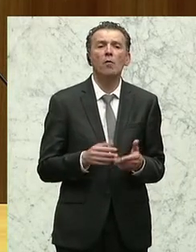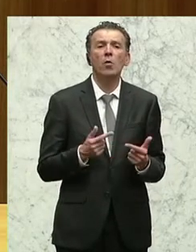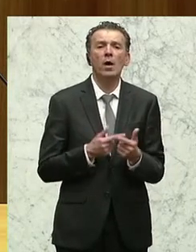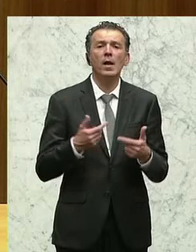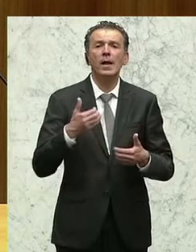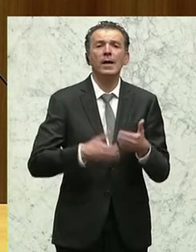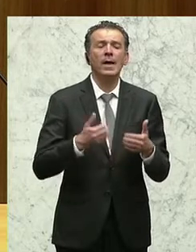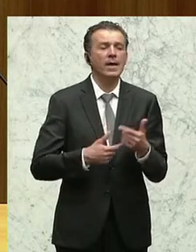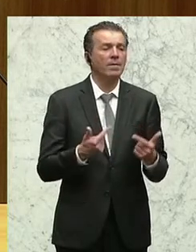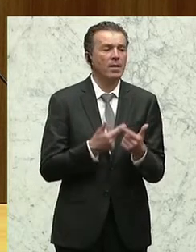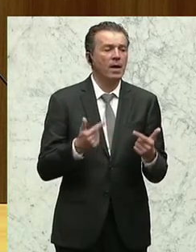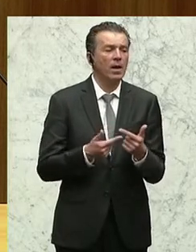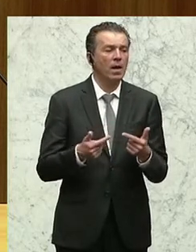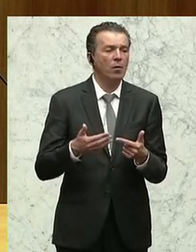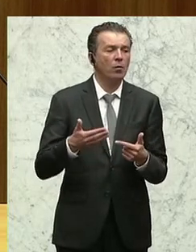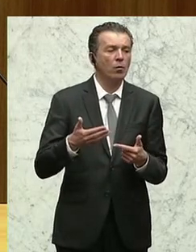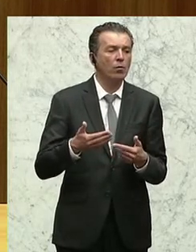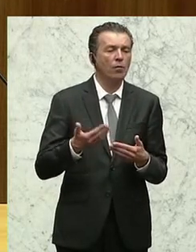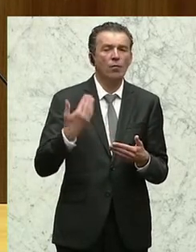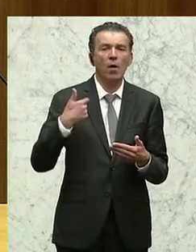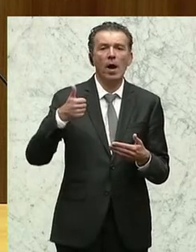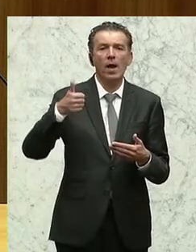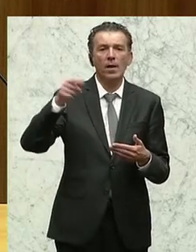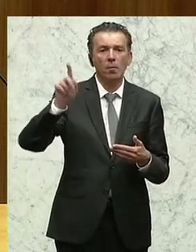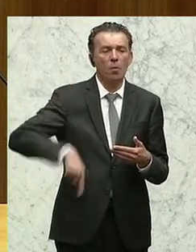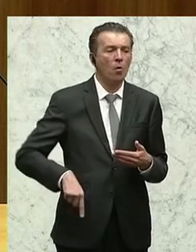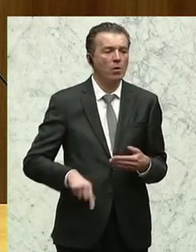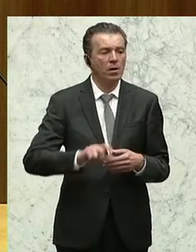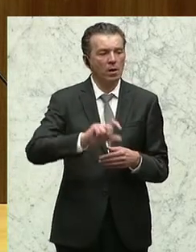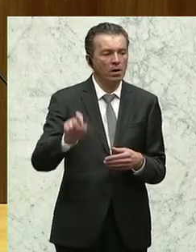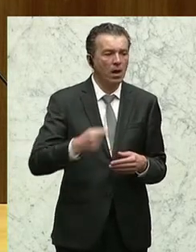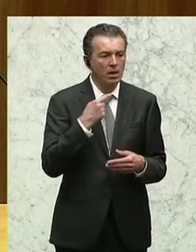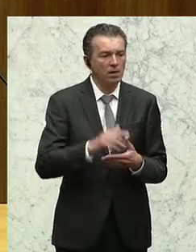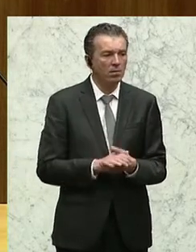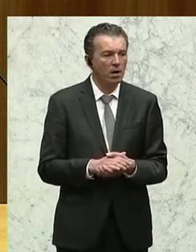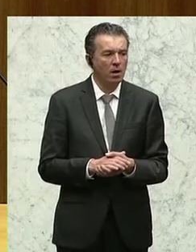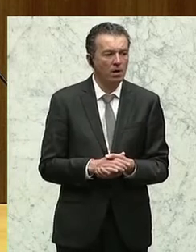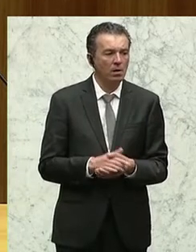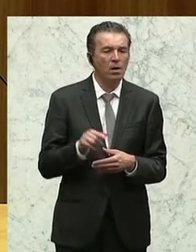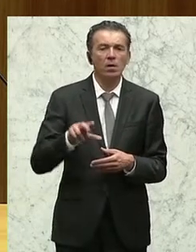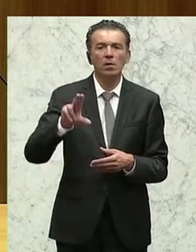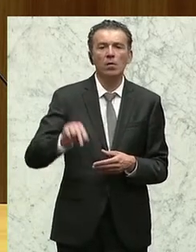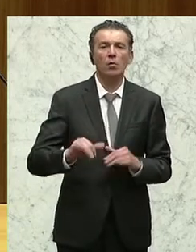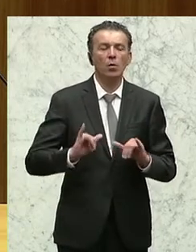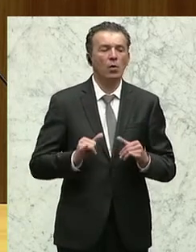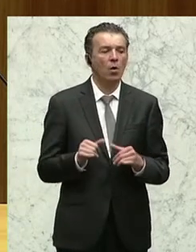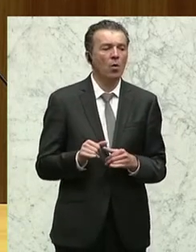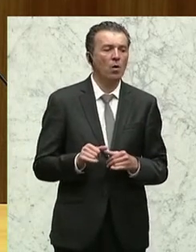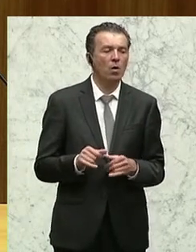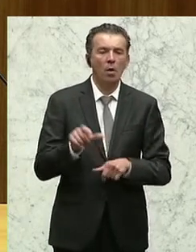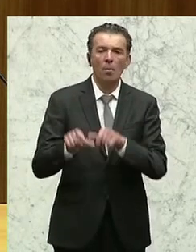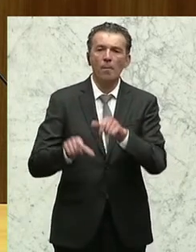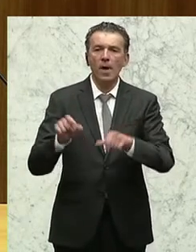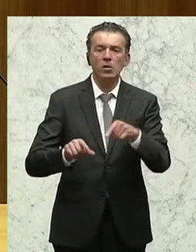der Kriegserklärung vor ungefähr einem Monat. Hier hat Italien gesagt, dieses Südtirol und die dort